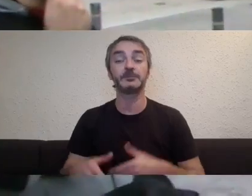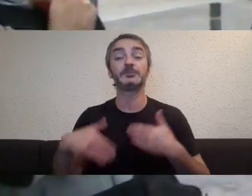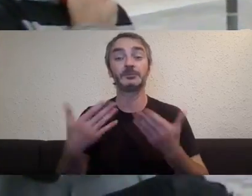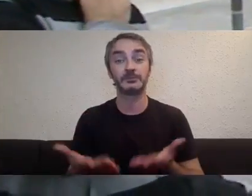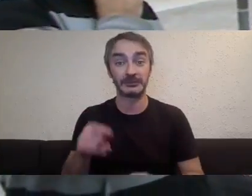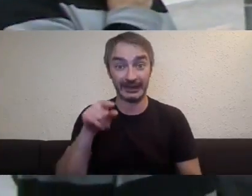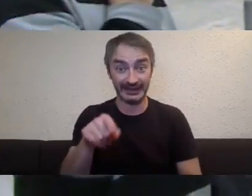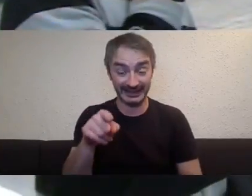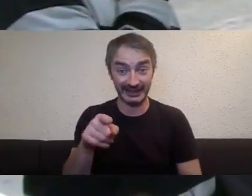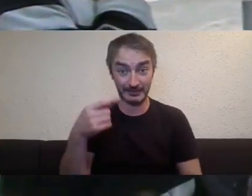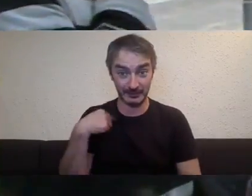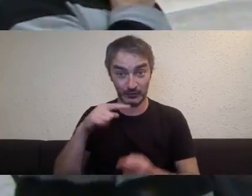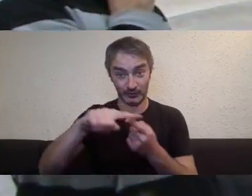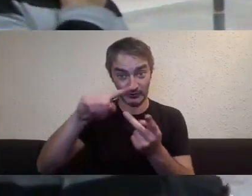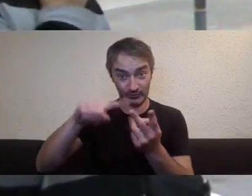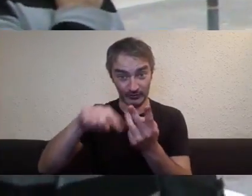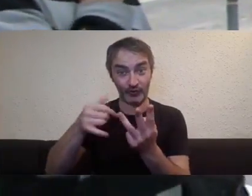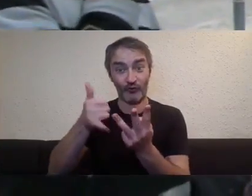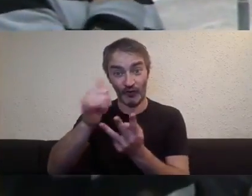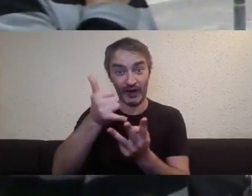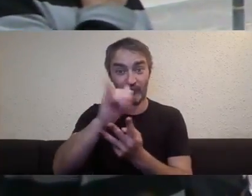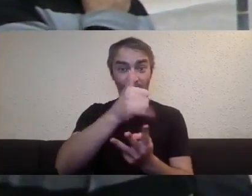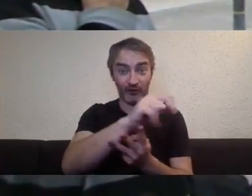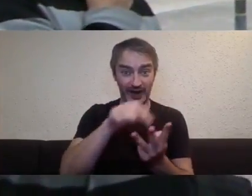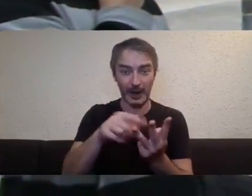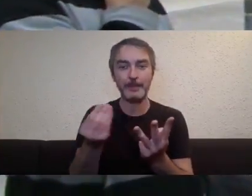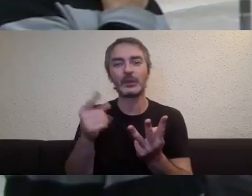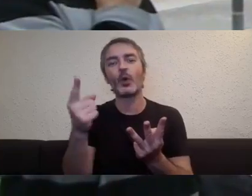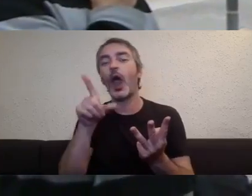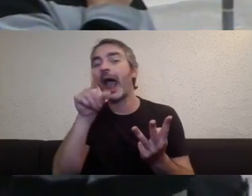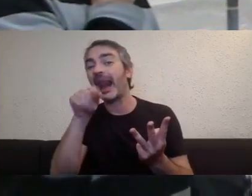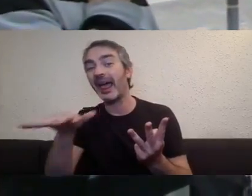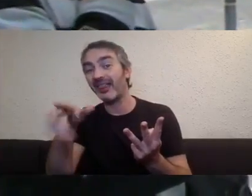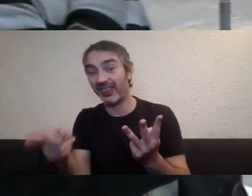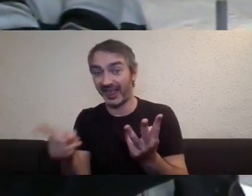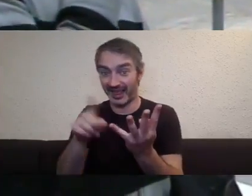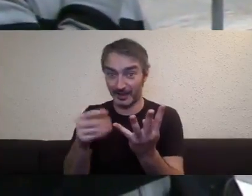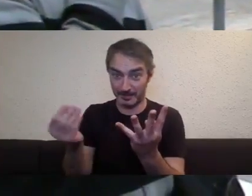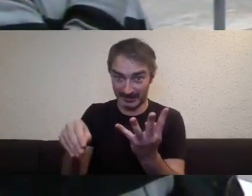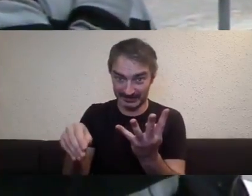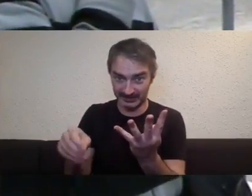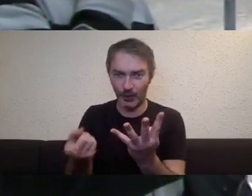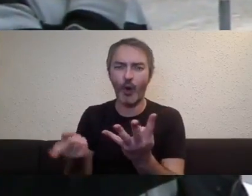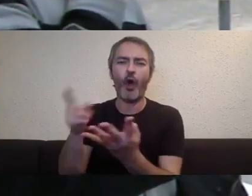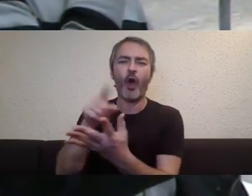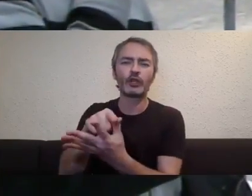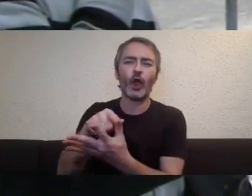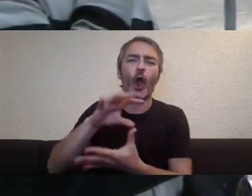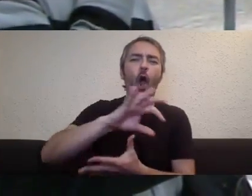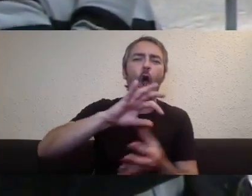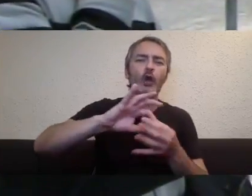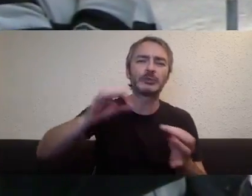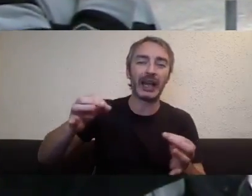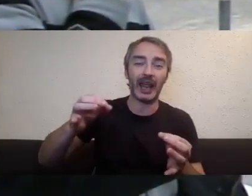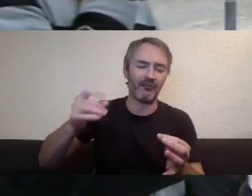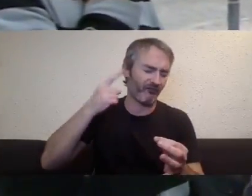I bueno, que aquests desallotjaments, sumats amb una altra casa de Gràcia i una casa